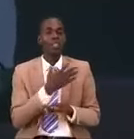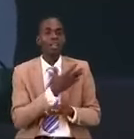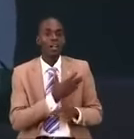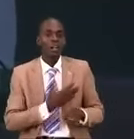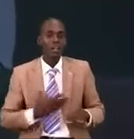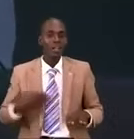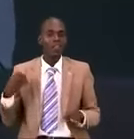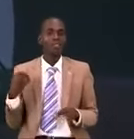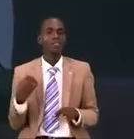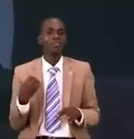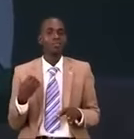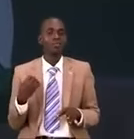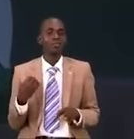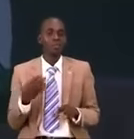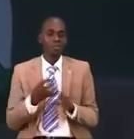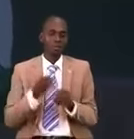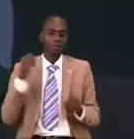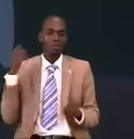main